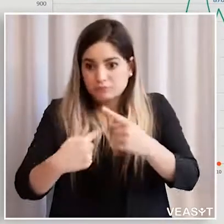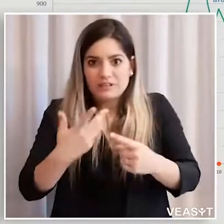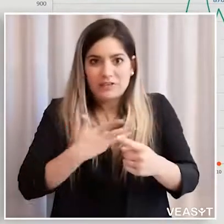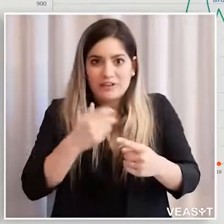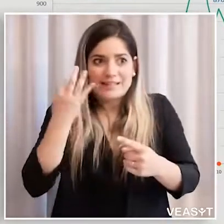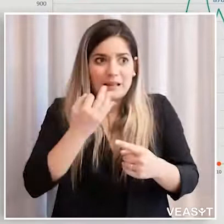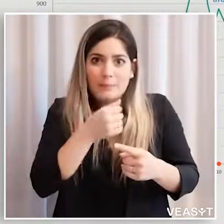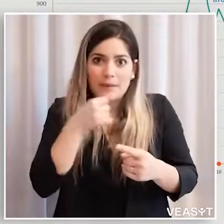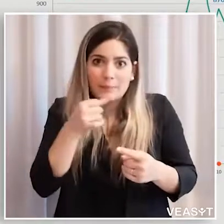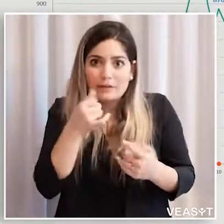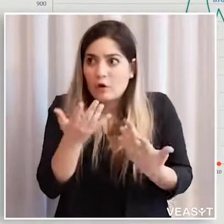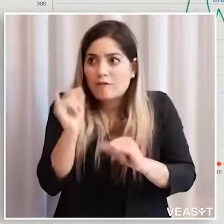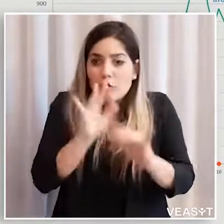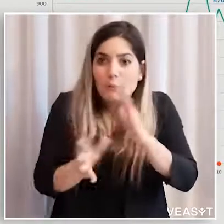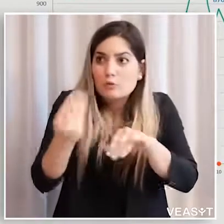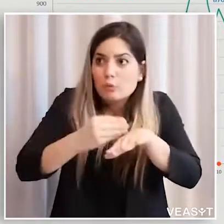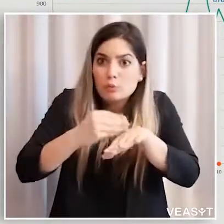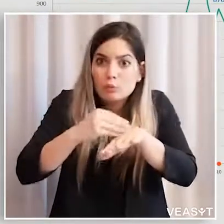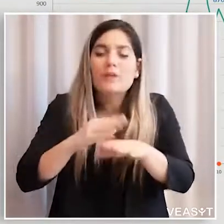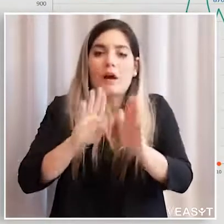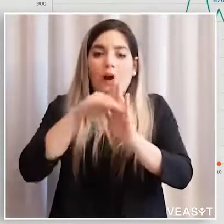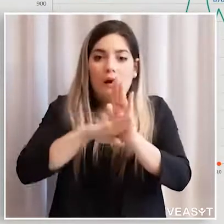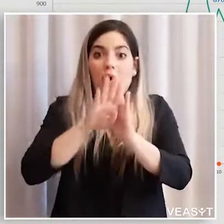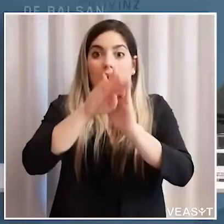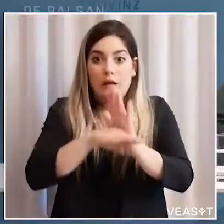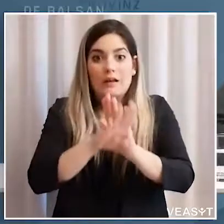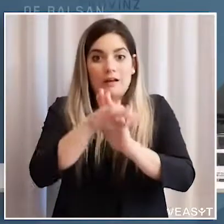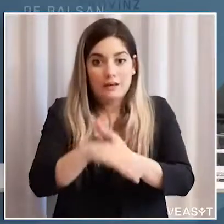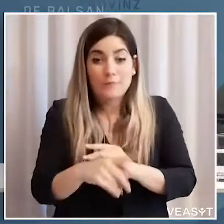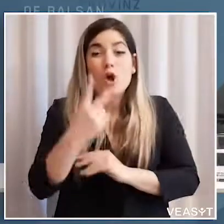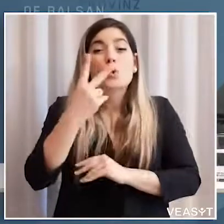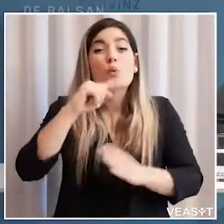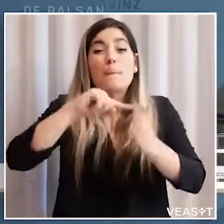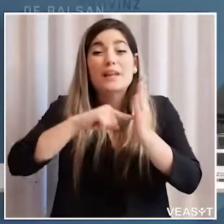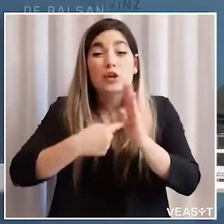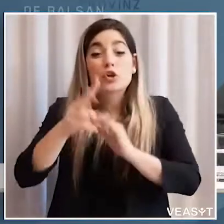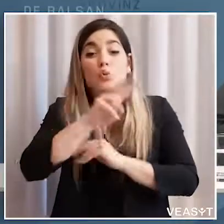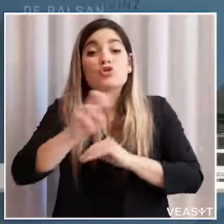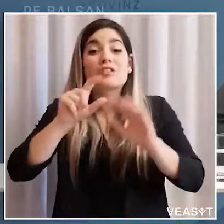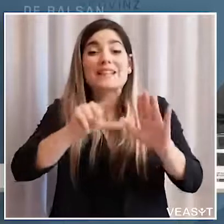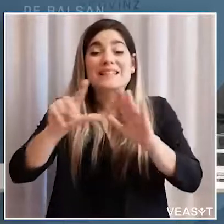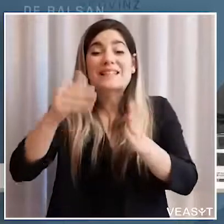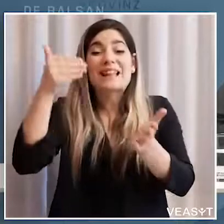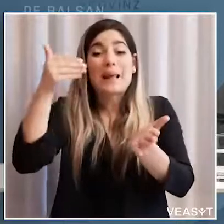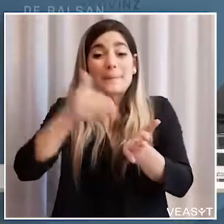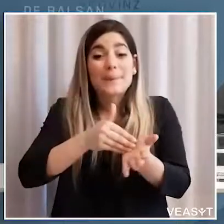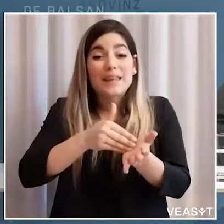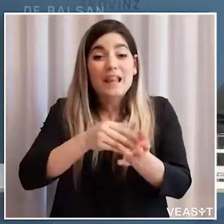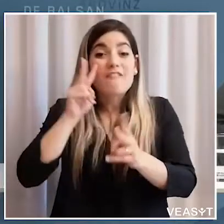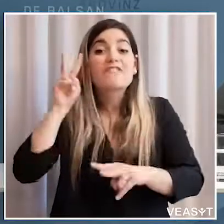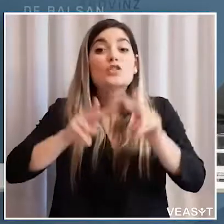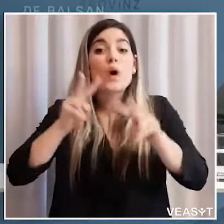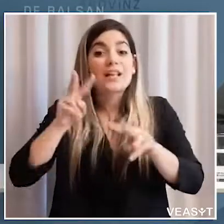susseguite dove ovviamente c'era sempre bisogno anche di un ulteriore informazione ci sono state due mi 2 milioni 277